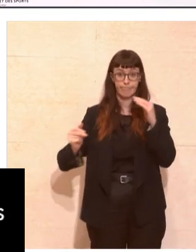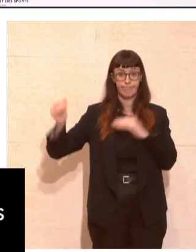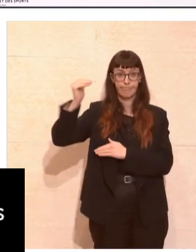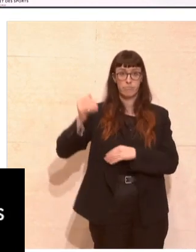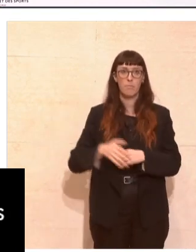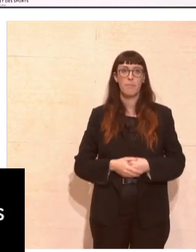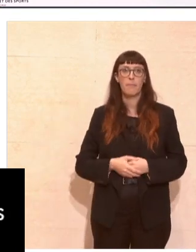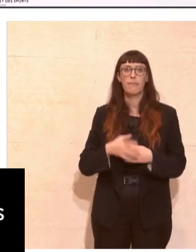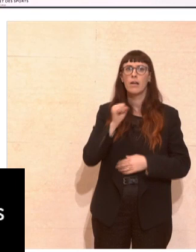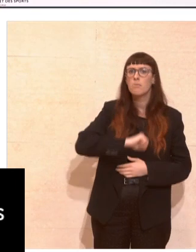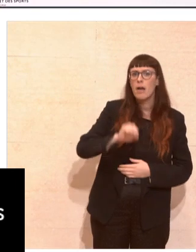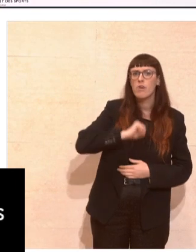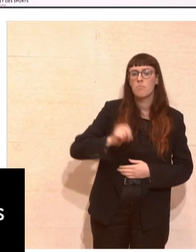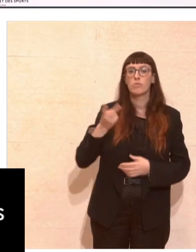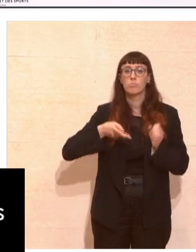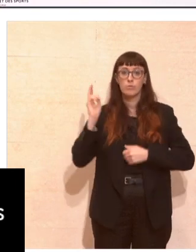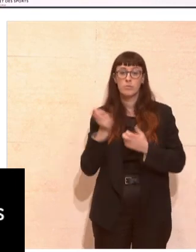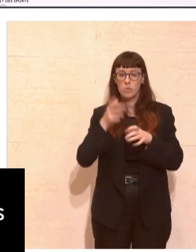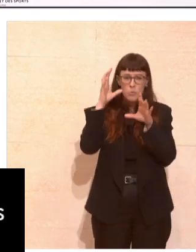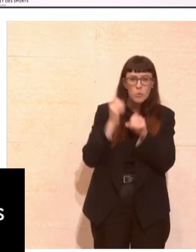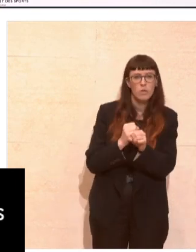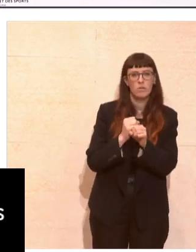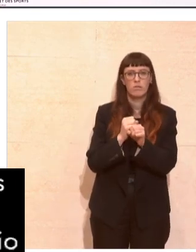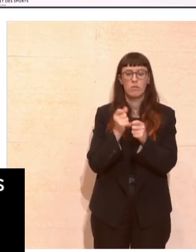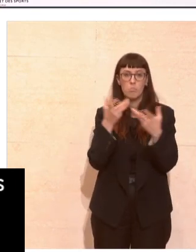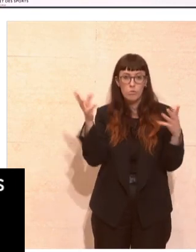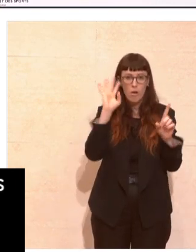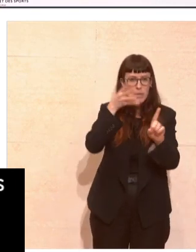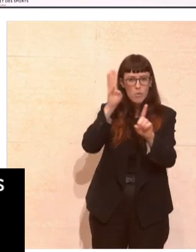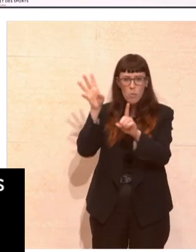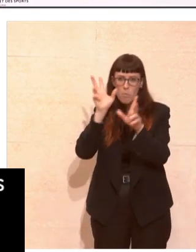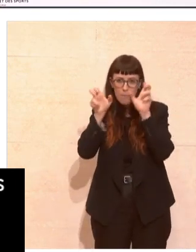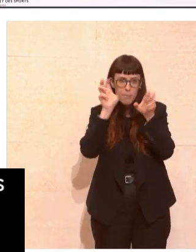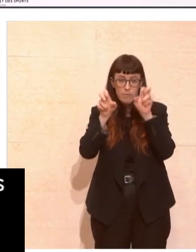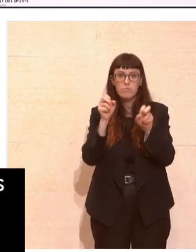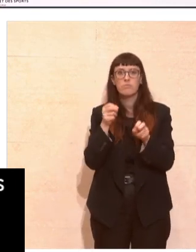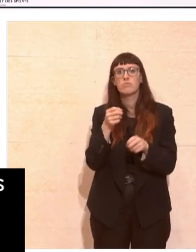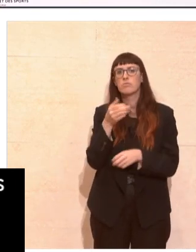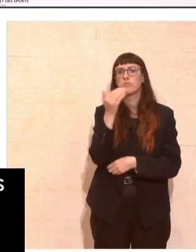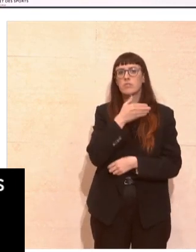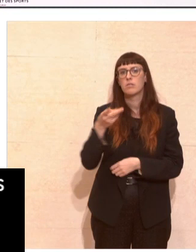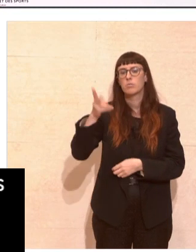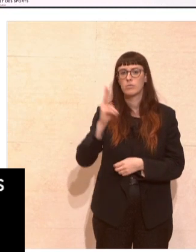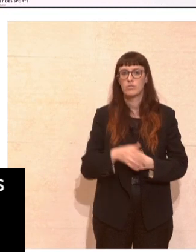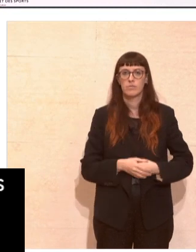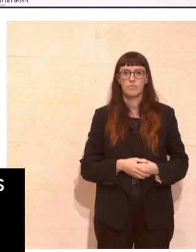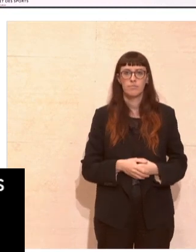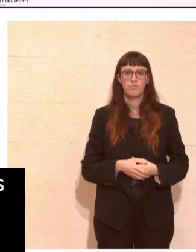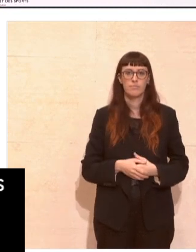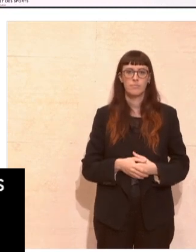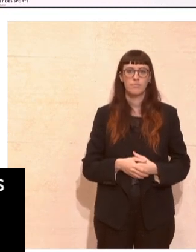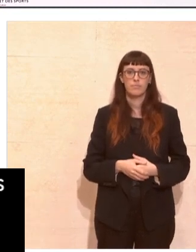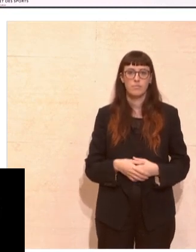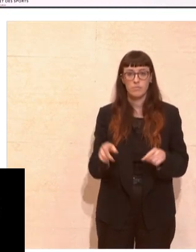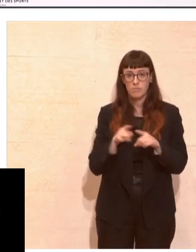des performances attentionnelles. Ils sont plus vigilants à détecter certaines tâches en dehors de ces jeux vidéo. Ils ont une attention plus